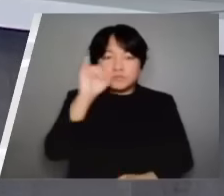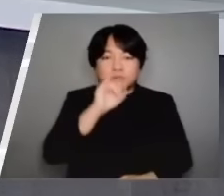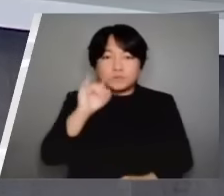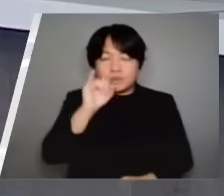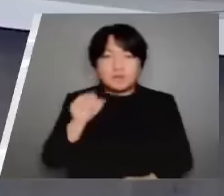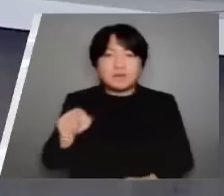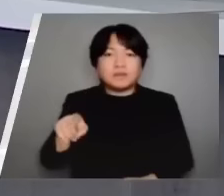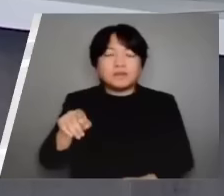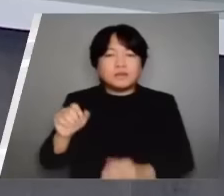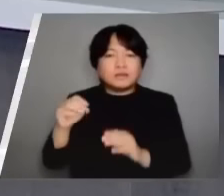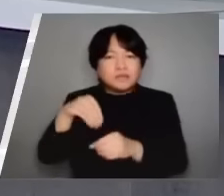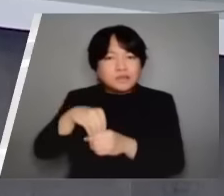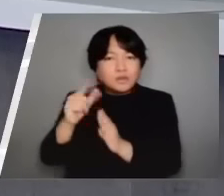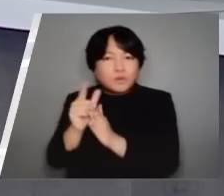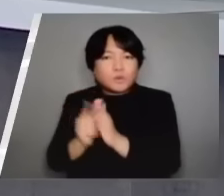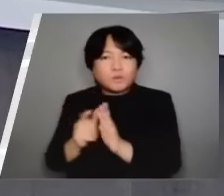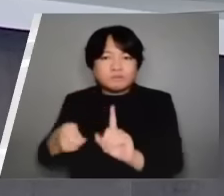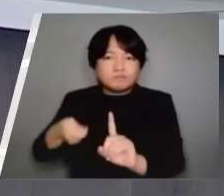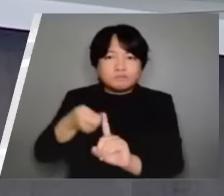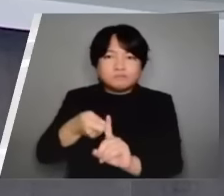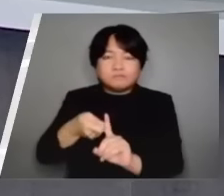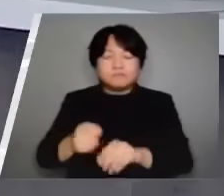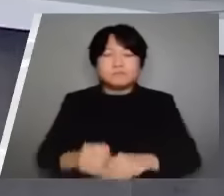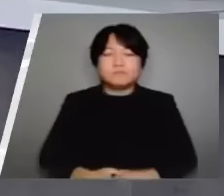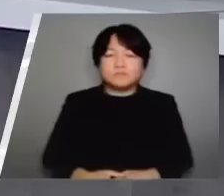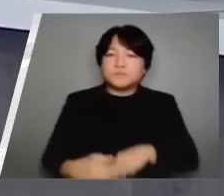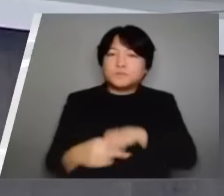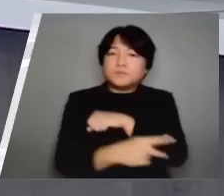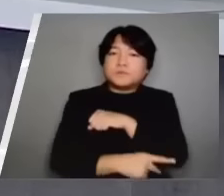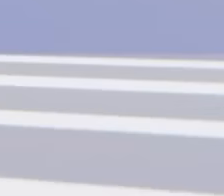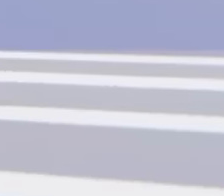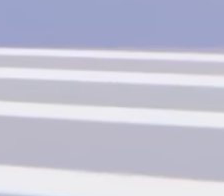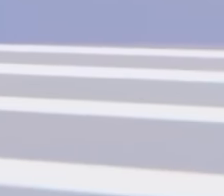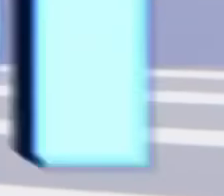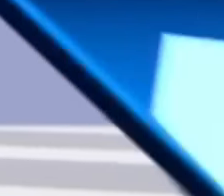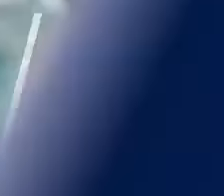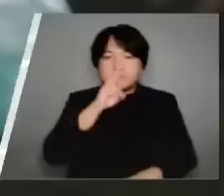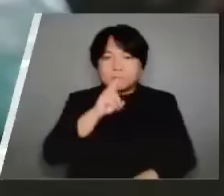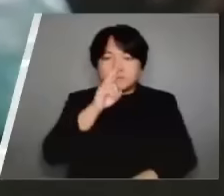Adrian prietos ng GMA Regional TV one Western